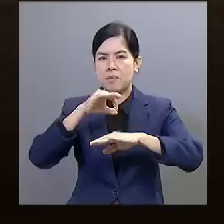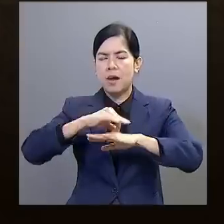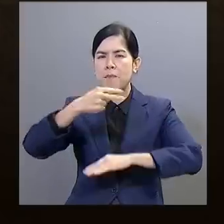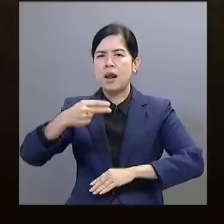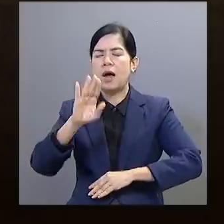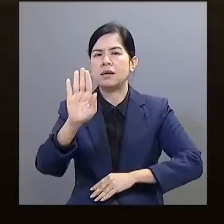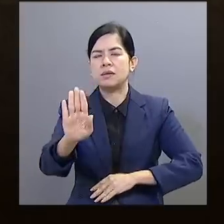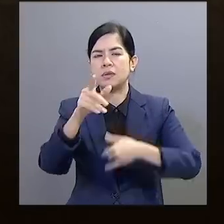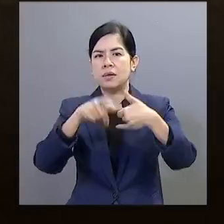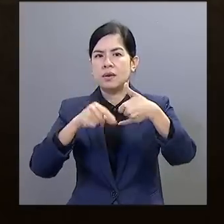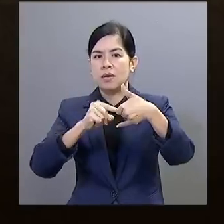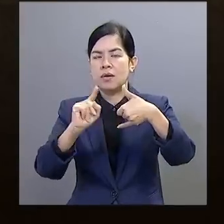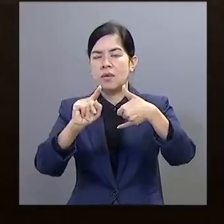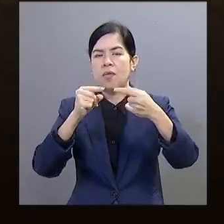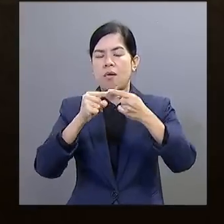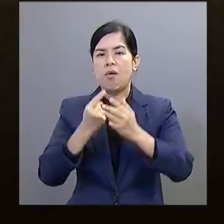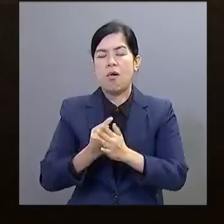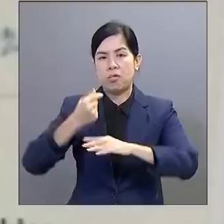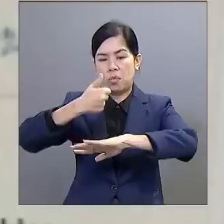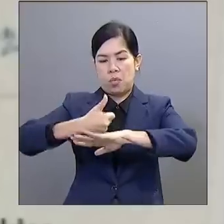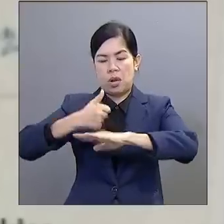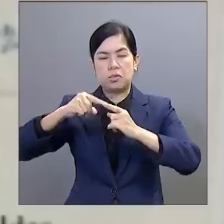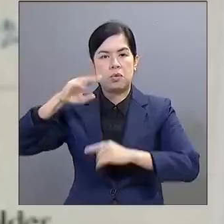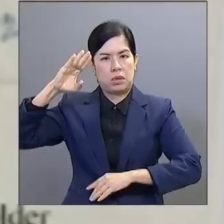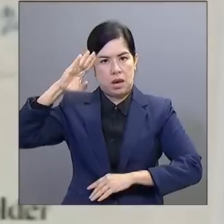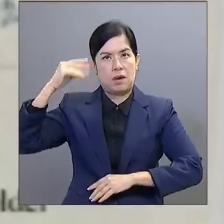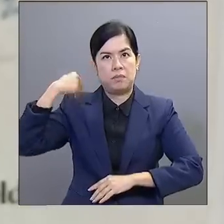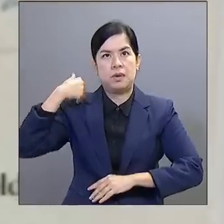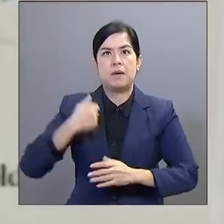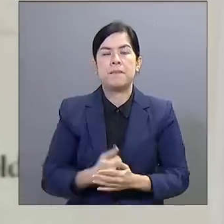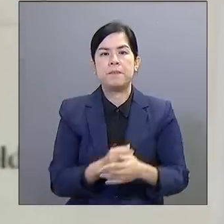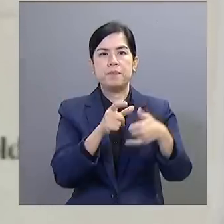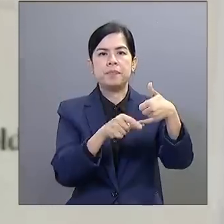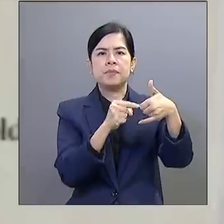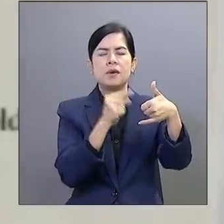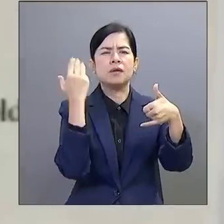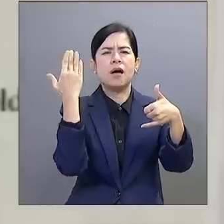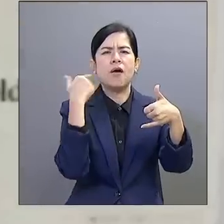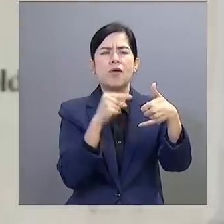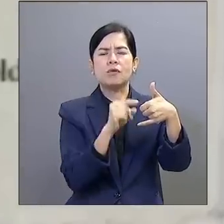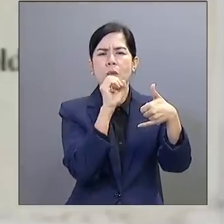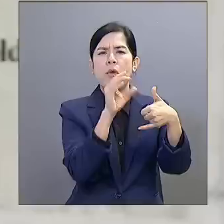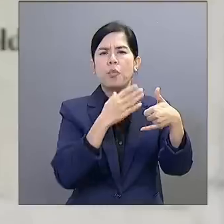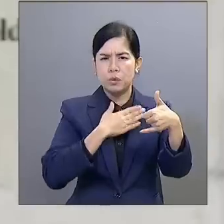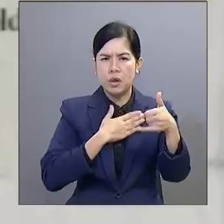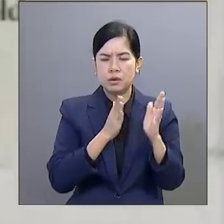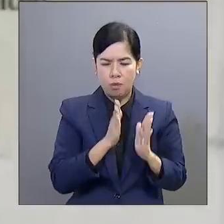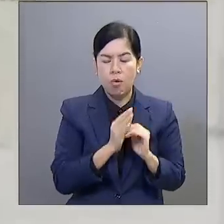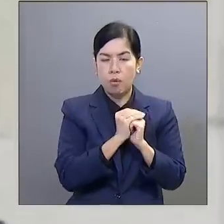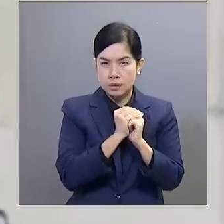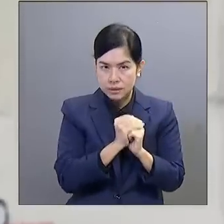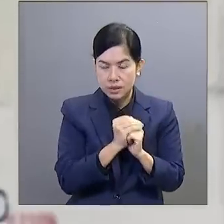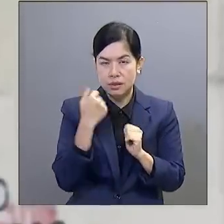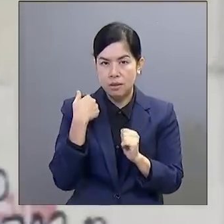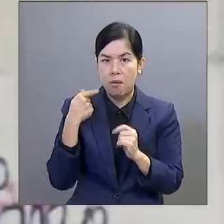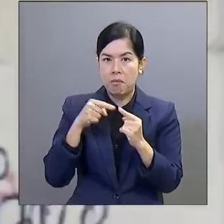ลแล้วก็เป็นนักการเมืองรัฐบาลในอดีตค่ะนายชยนัทนั้นเคยชี้แจงผ่านสื่อเมื่อหลายปีก่อนว่าเป็นชาวจีนเดินทางมาทำ